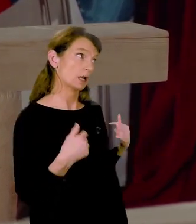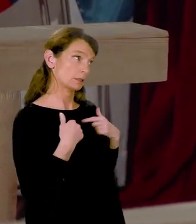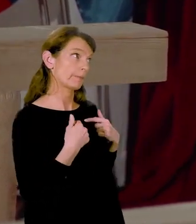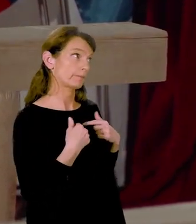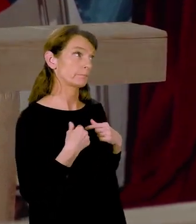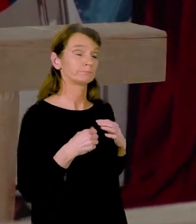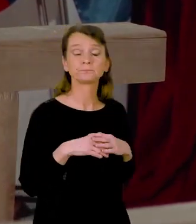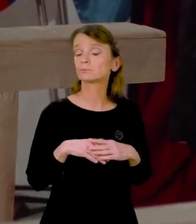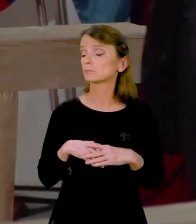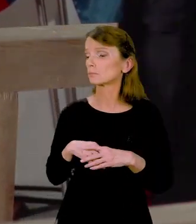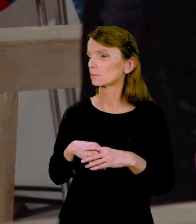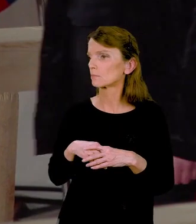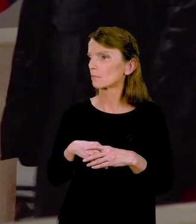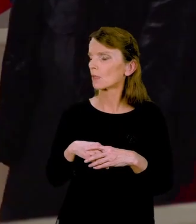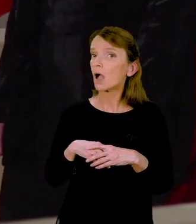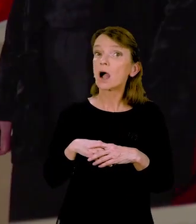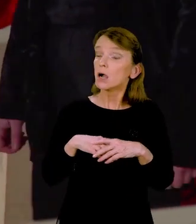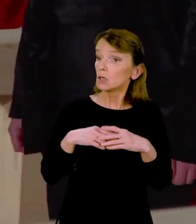mene.